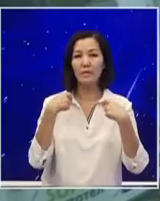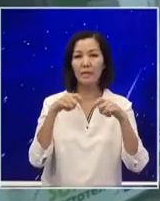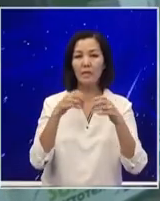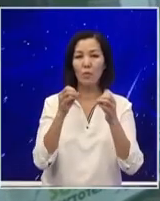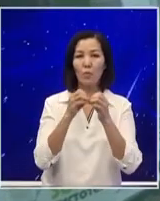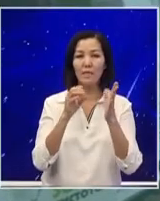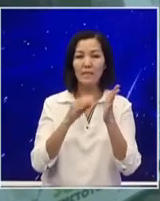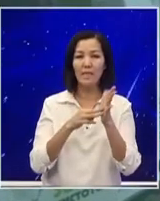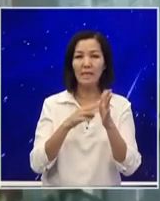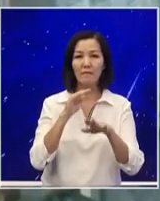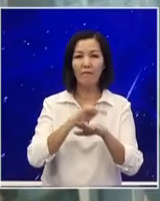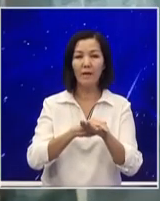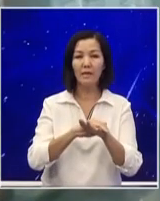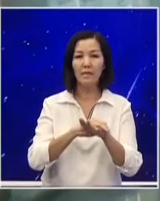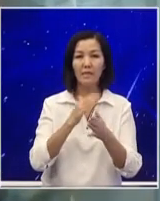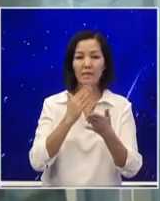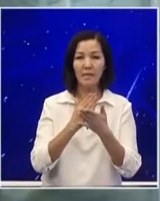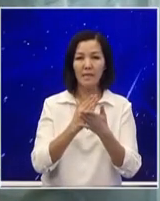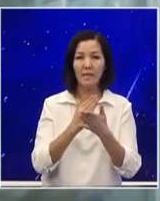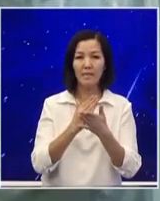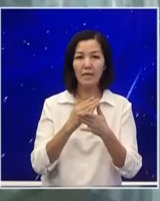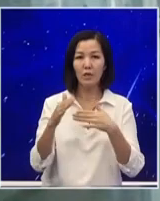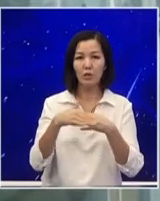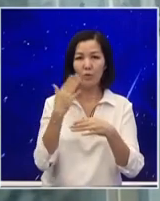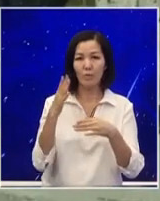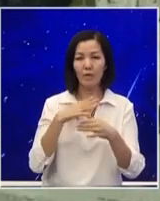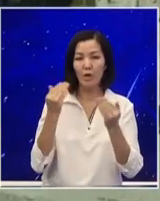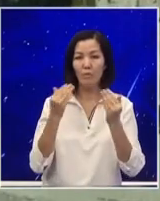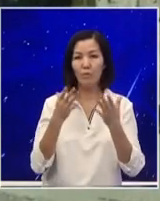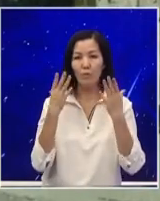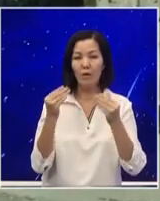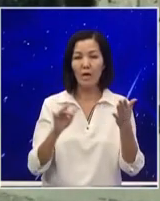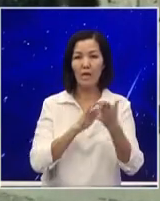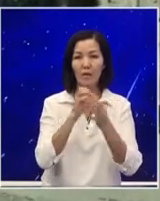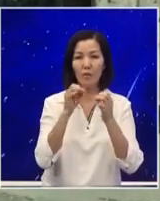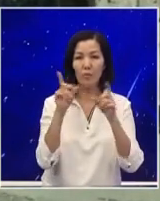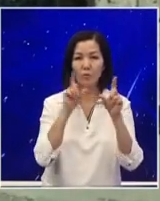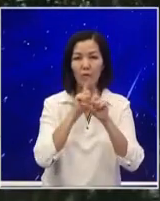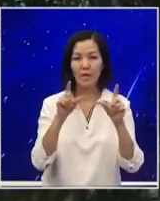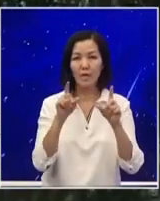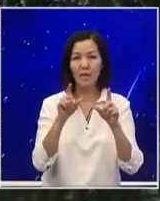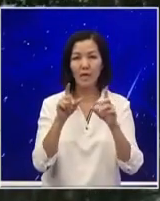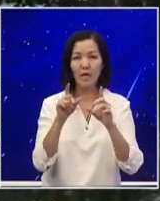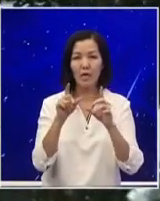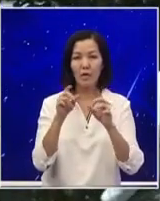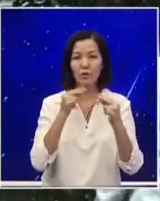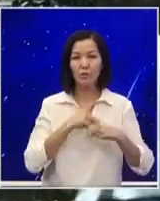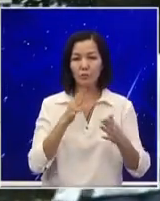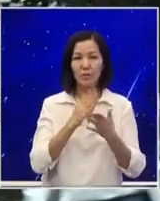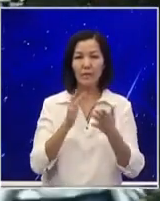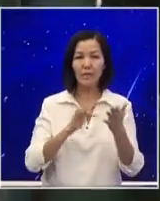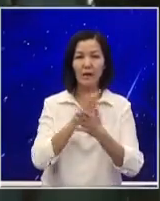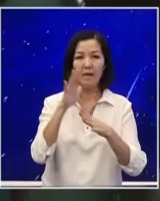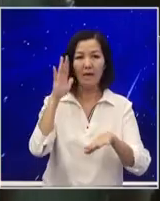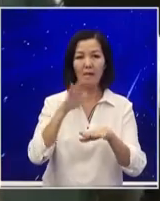18 жағдай тіркеліп, жауапкерлер тиісті жазасын алған еді. Бүгінде қалада 14 дәріхана жұмыс істейді, ал қала әкімі болса